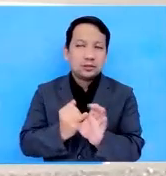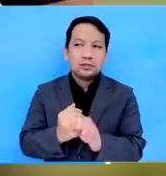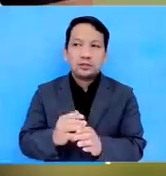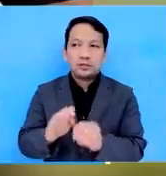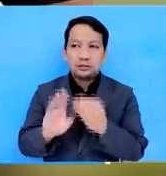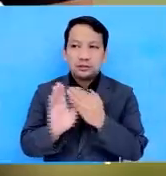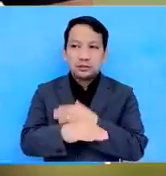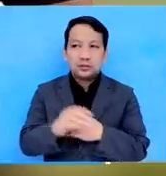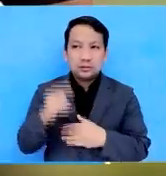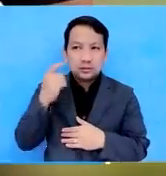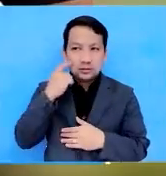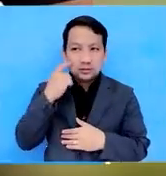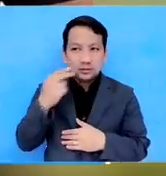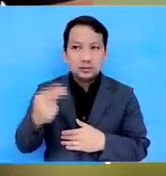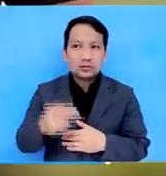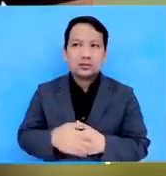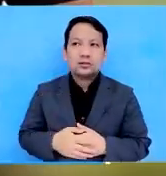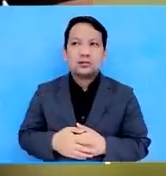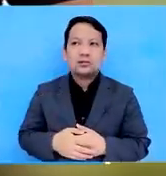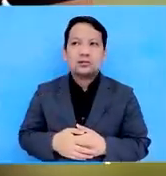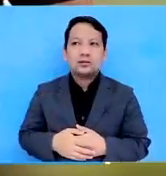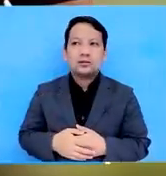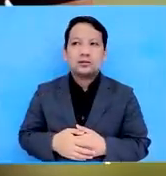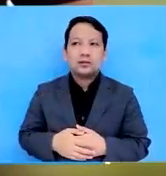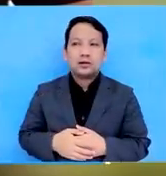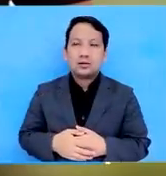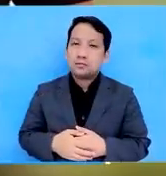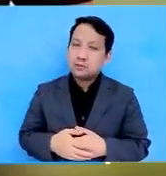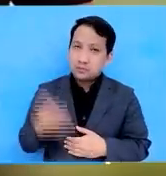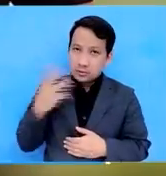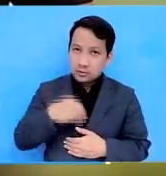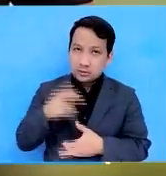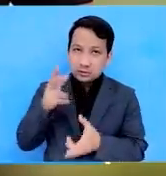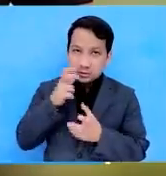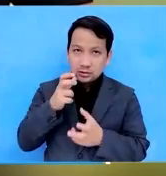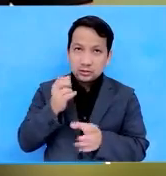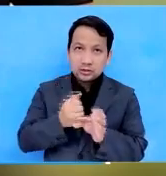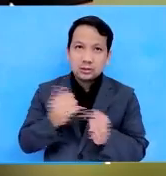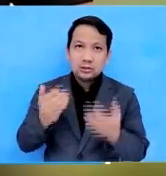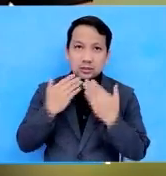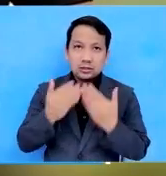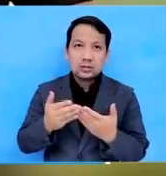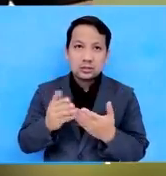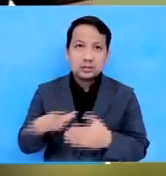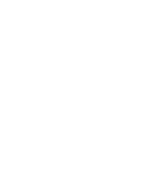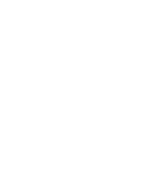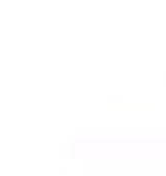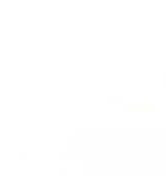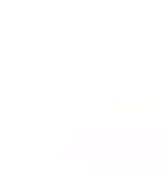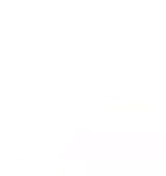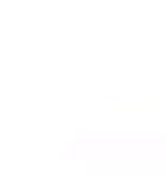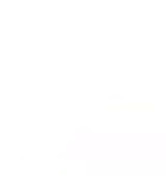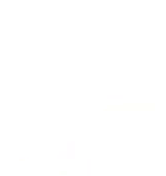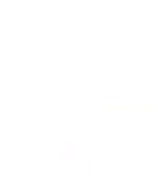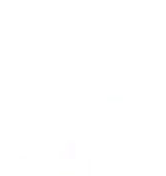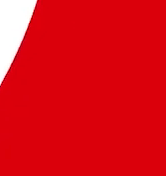Gretchen. Kahit pa paano, sana napakinggan po ang ating mga tsuper. Maraming salamat, Ian Suyu.